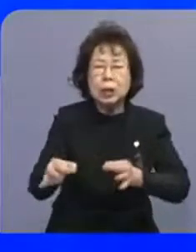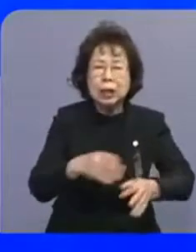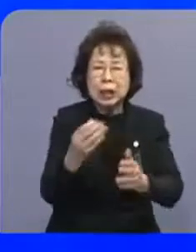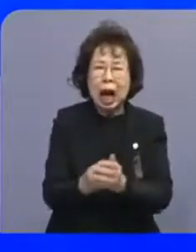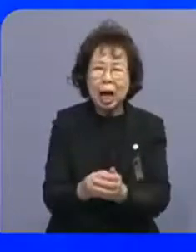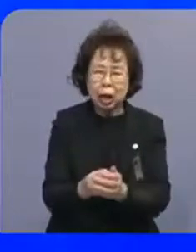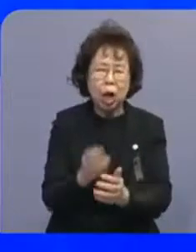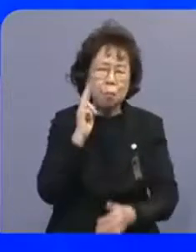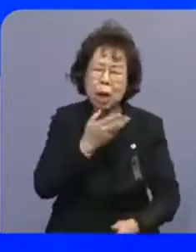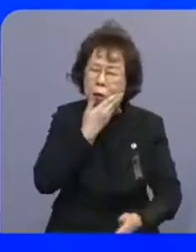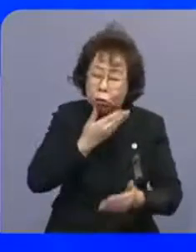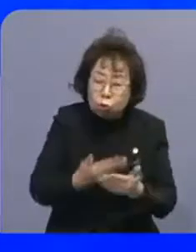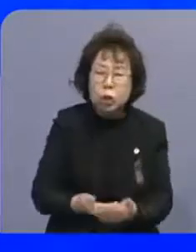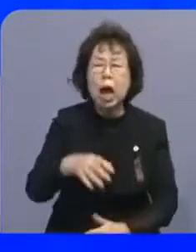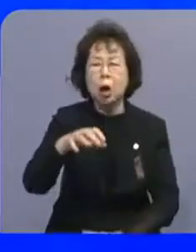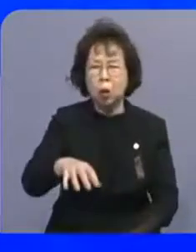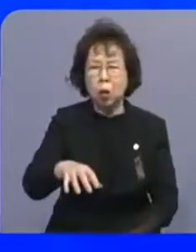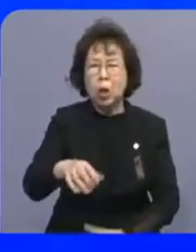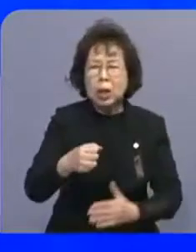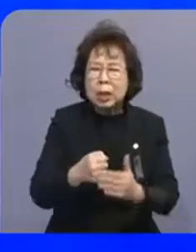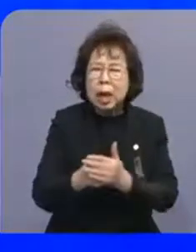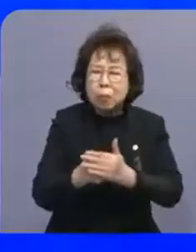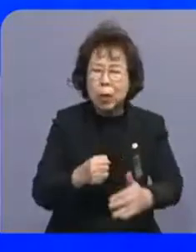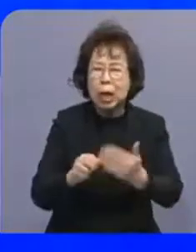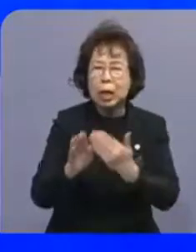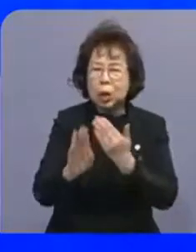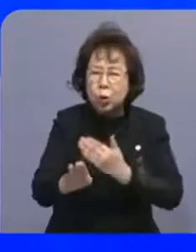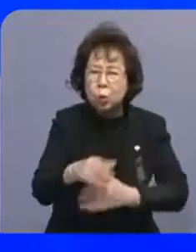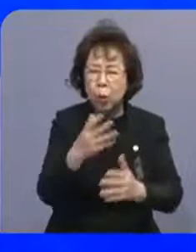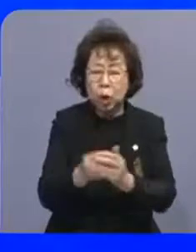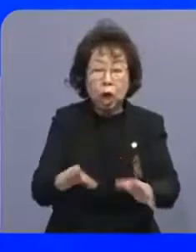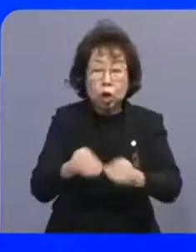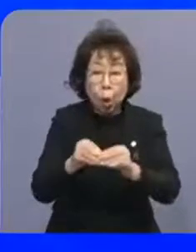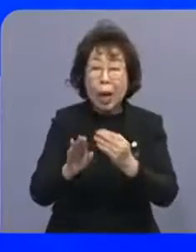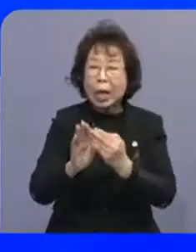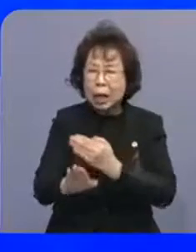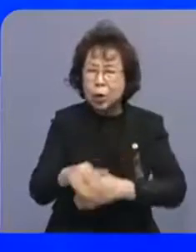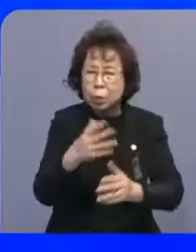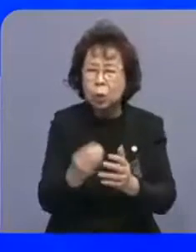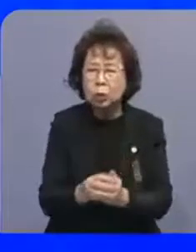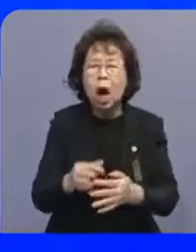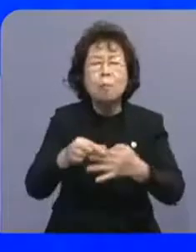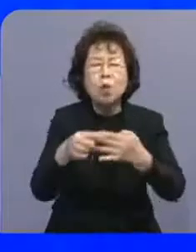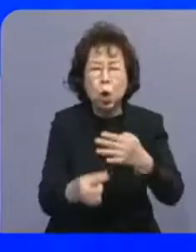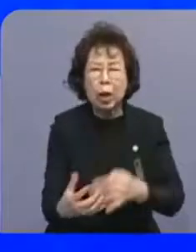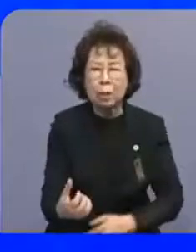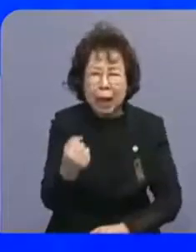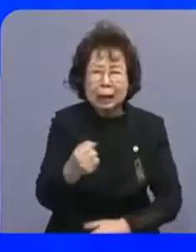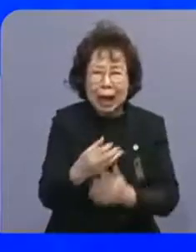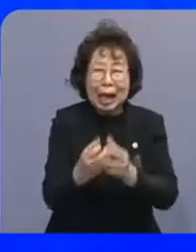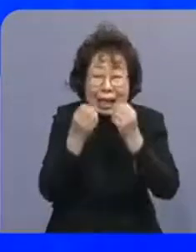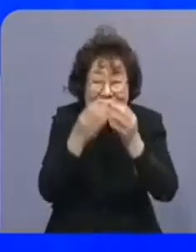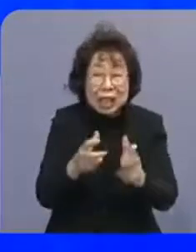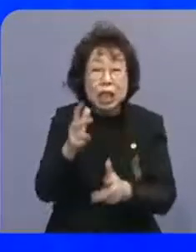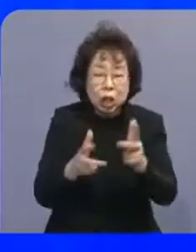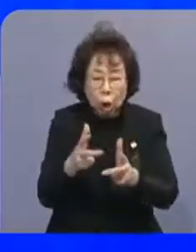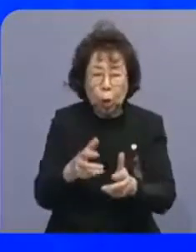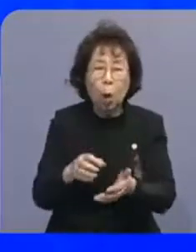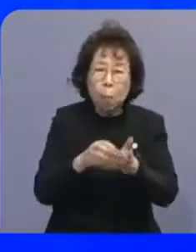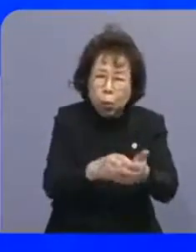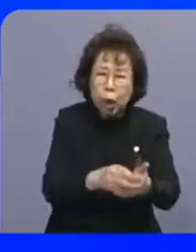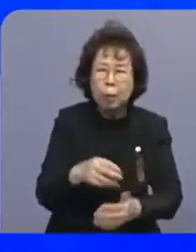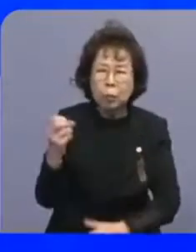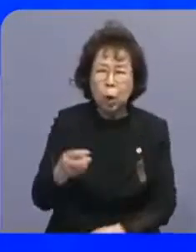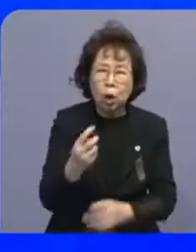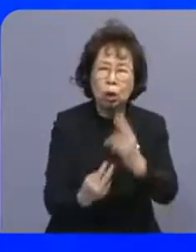this meeting, we have the more intensified discussion on all the validity programs, uncertain programs, all